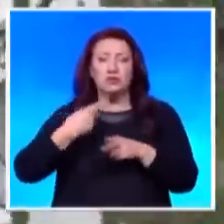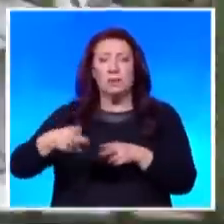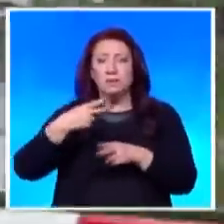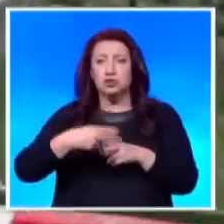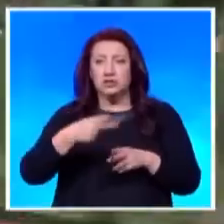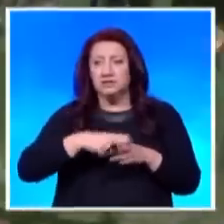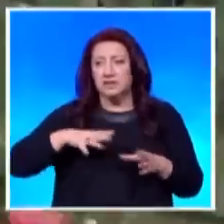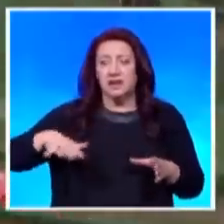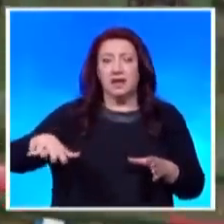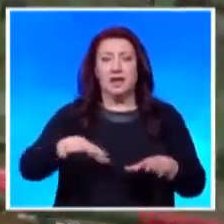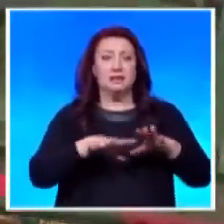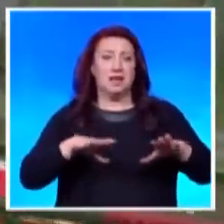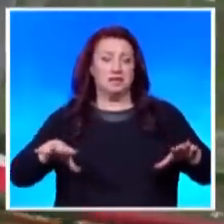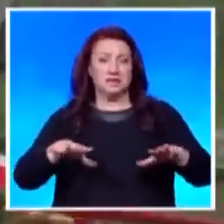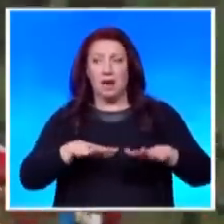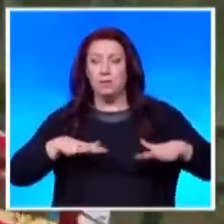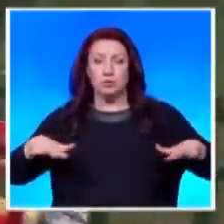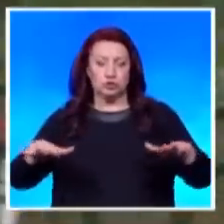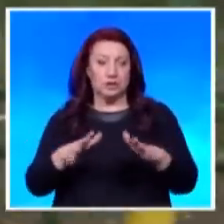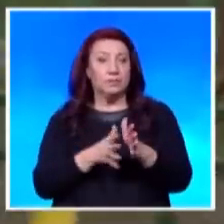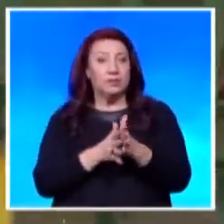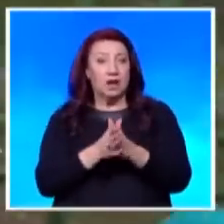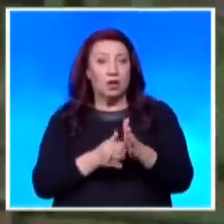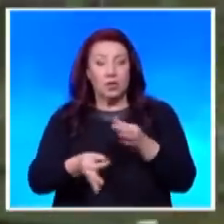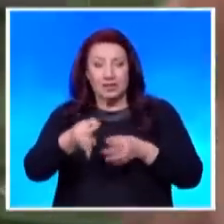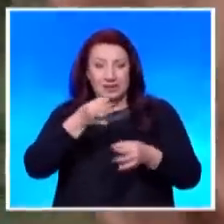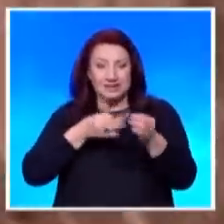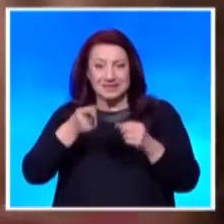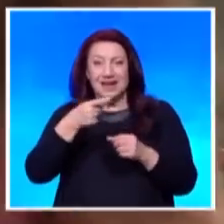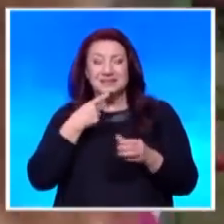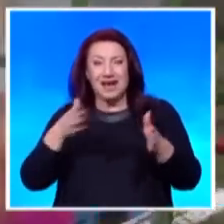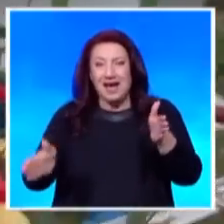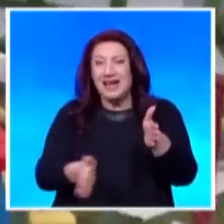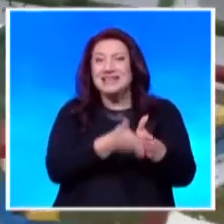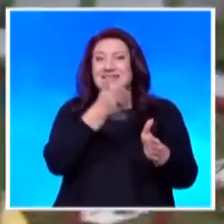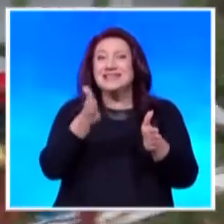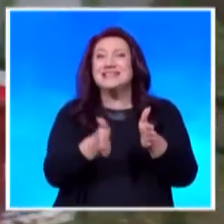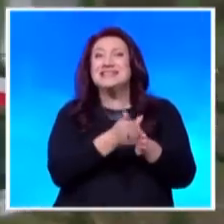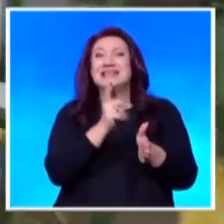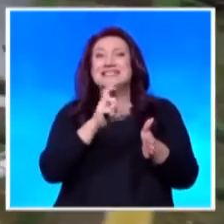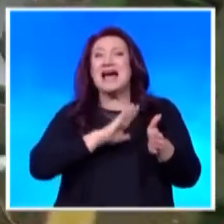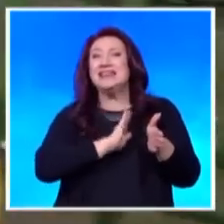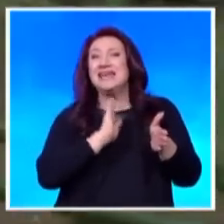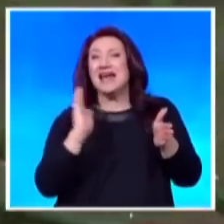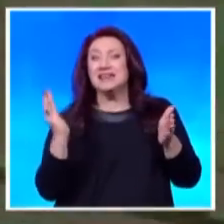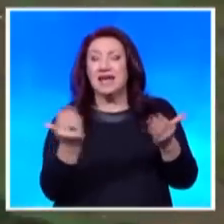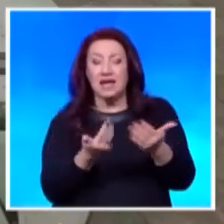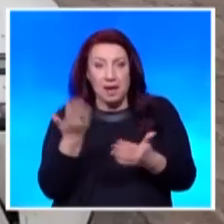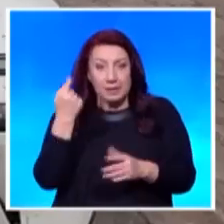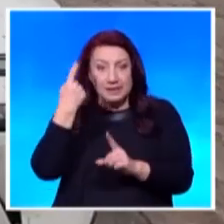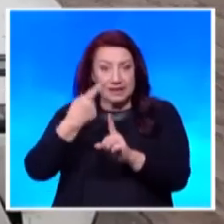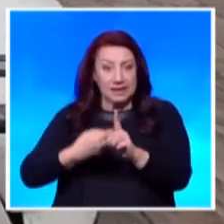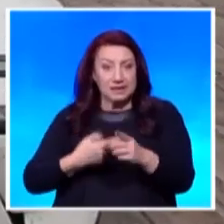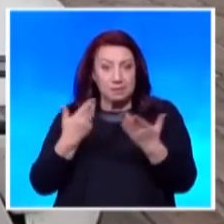площадка. Хората разказаха, че преди месец е завършила тази санировка. Фирмата обаче, която е свършила тази работа, не е